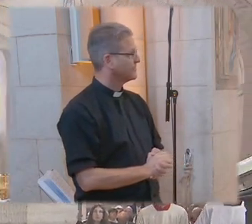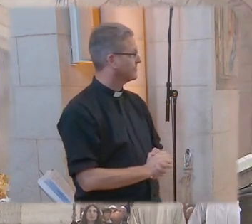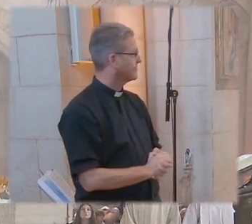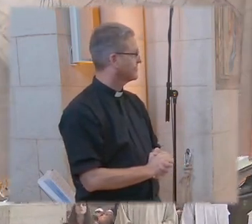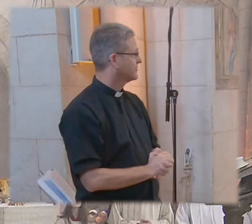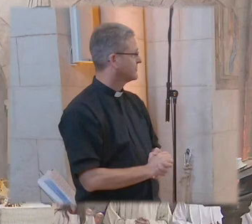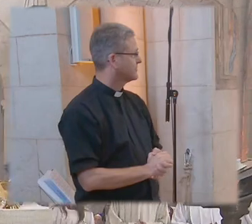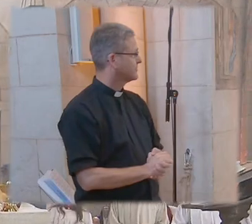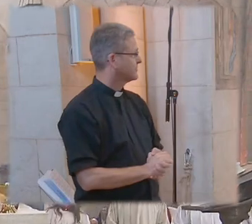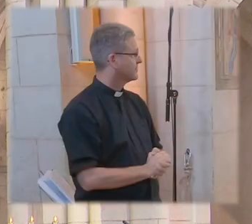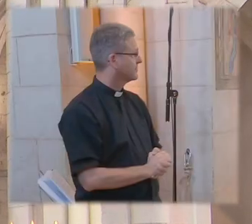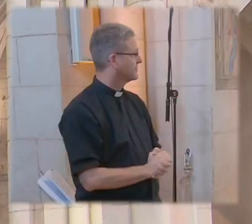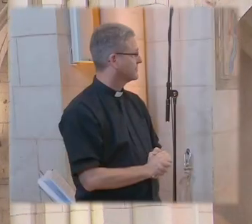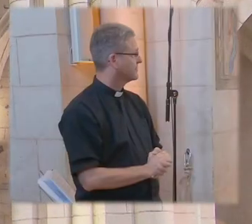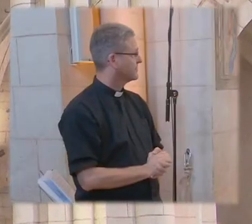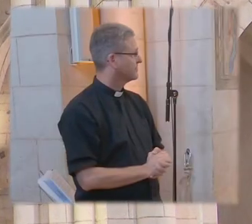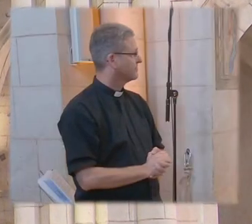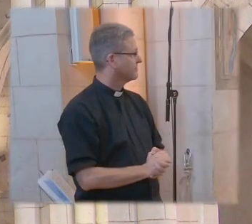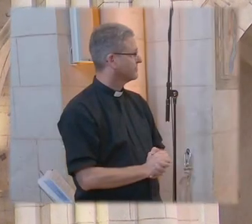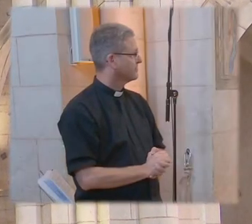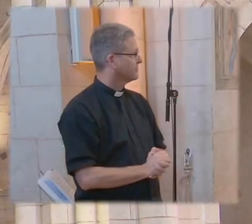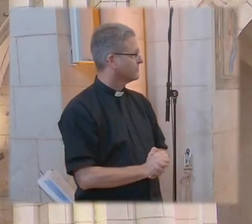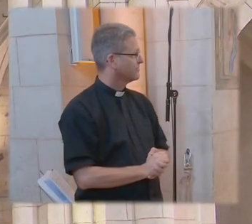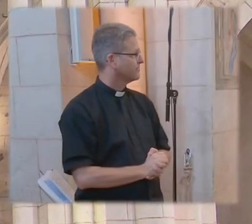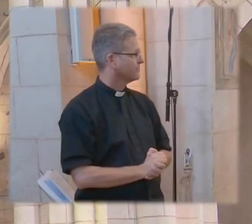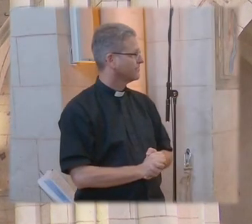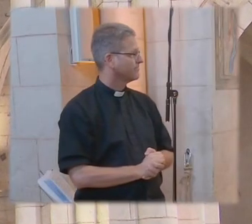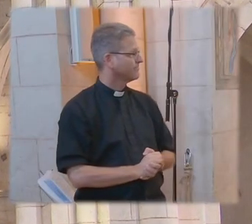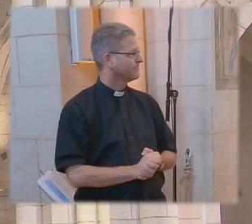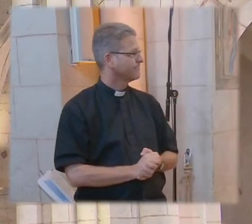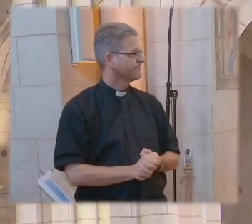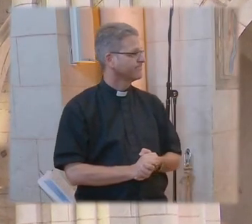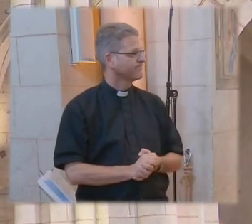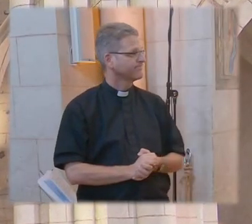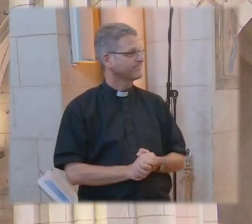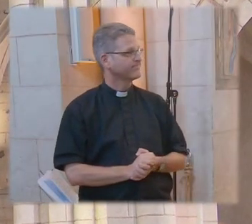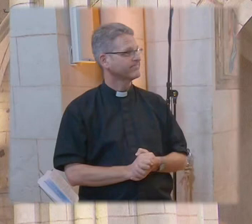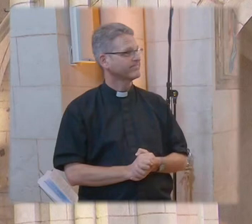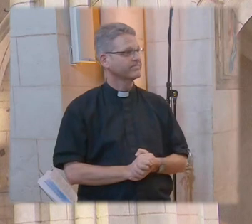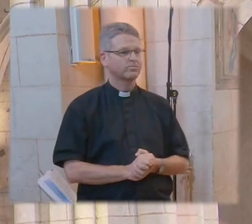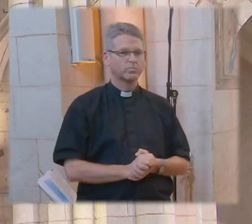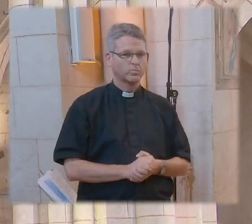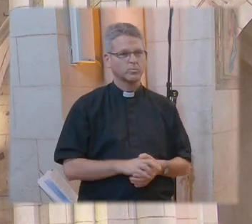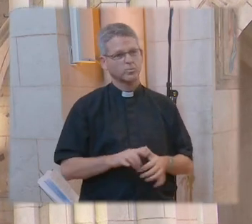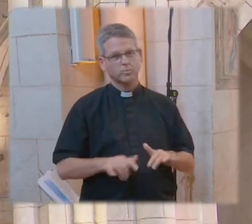des heutigen Tages geht an ein Jugendzentrum der Palutiner in Nigeria und an ein Projekt